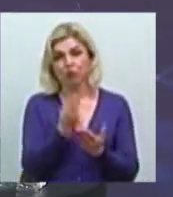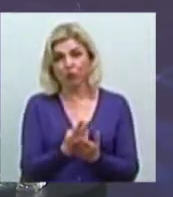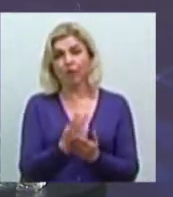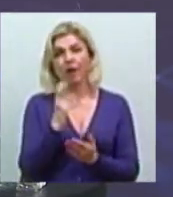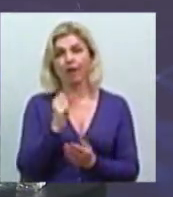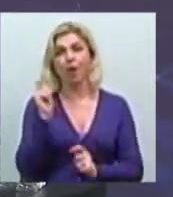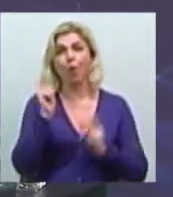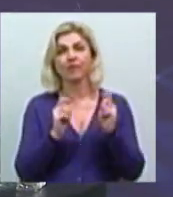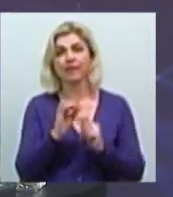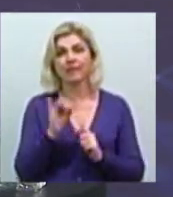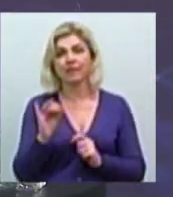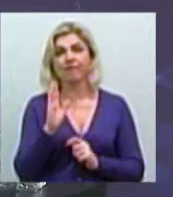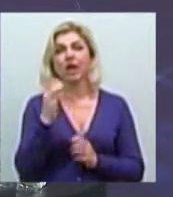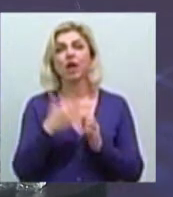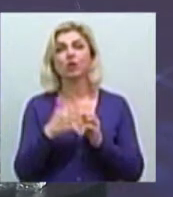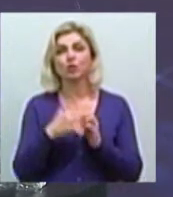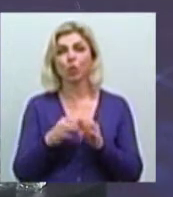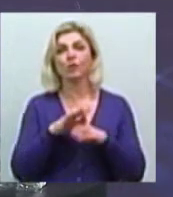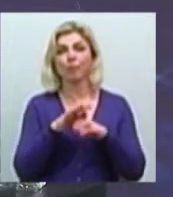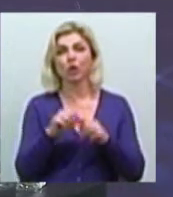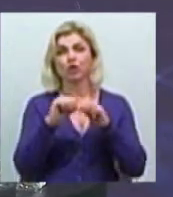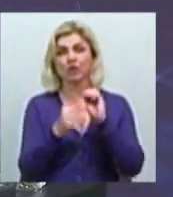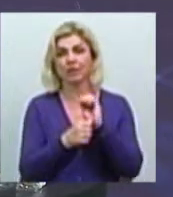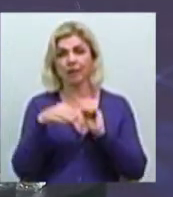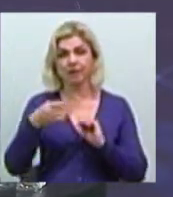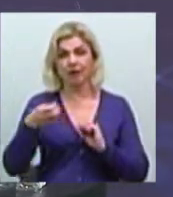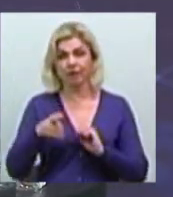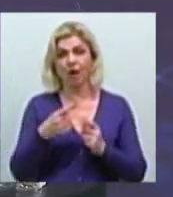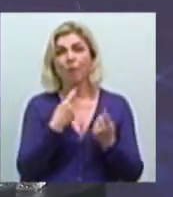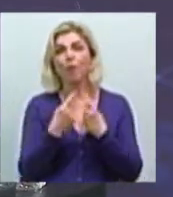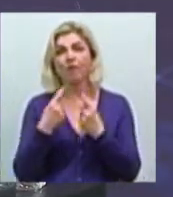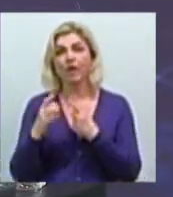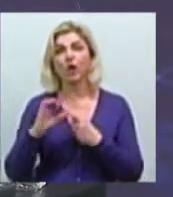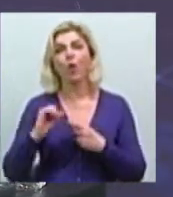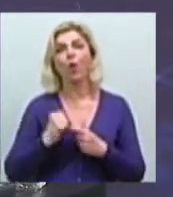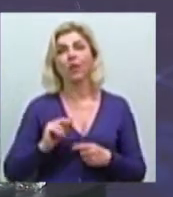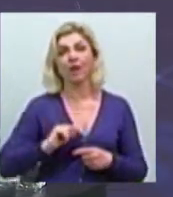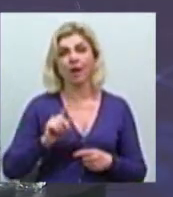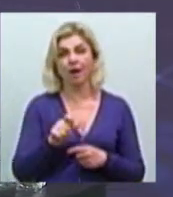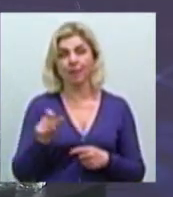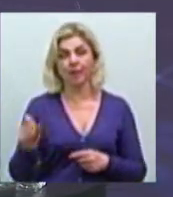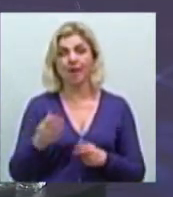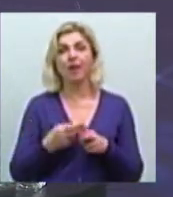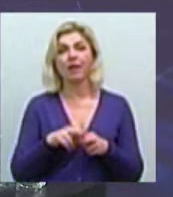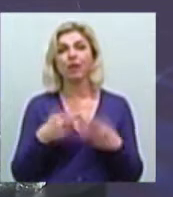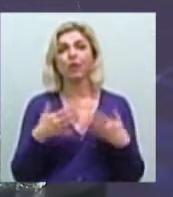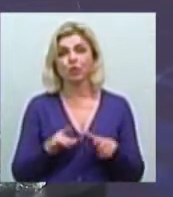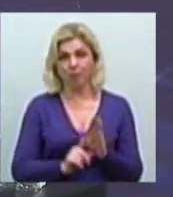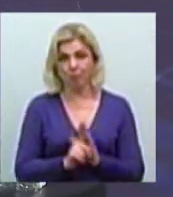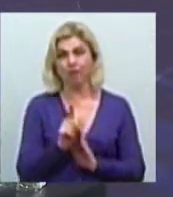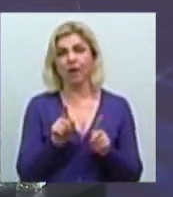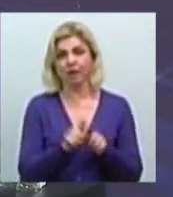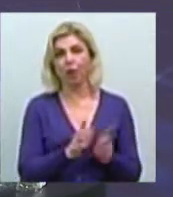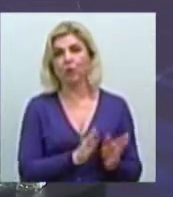з конференцій в Херсоні, яка була 16 травня, поспілкувалися з колегами, які вже впроваджували таку систему в